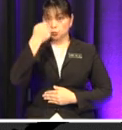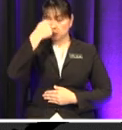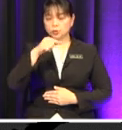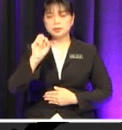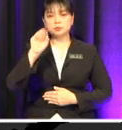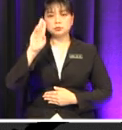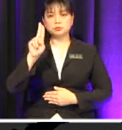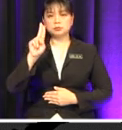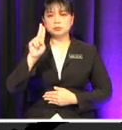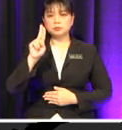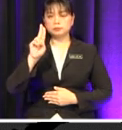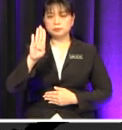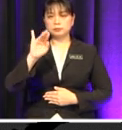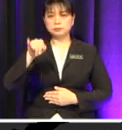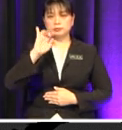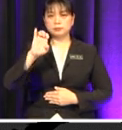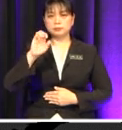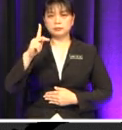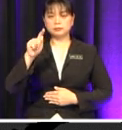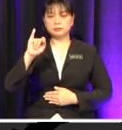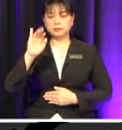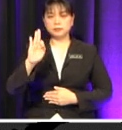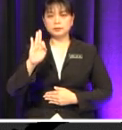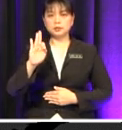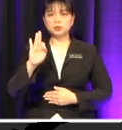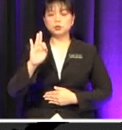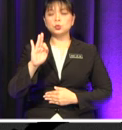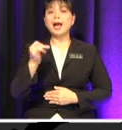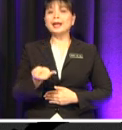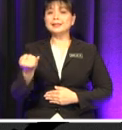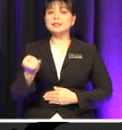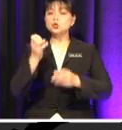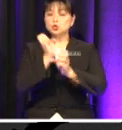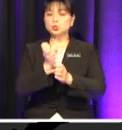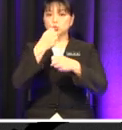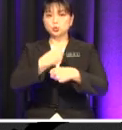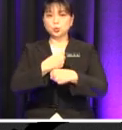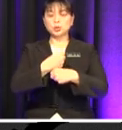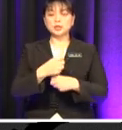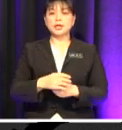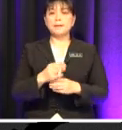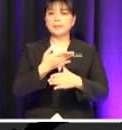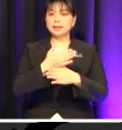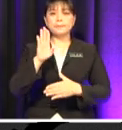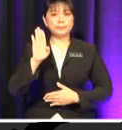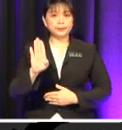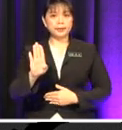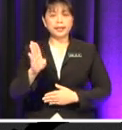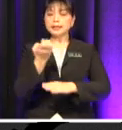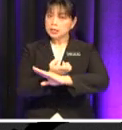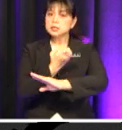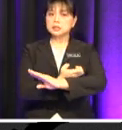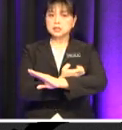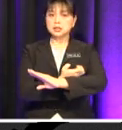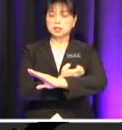yang terdiri dari pada bagian e item struktur 10 soal Lan bagian B item AC